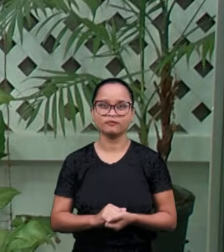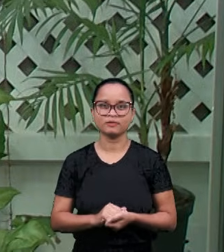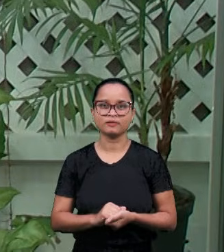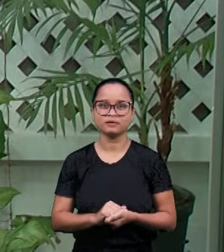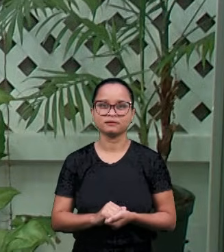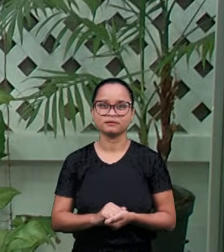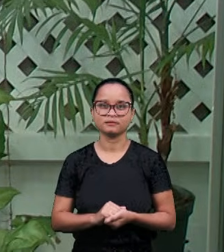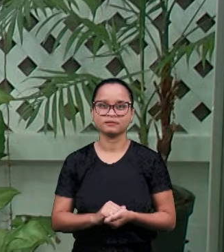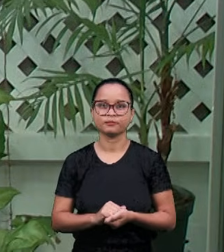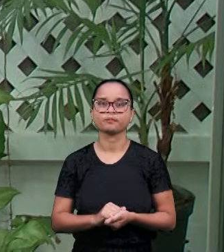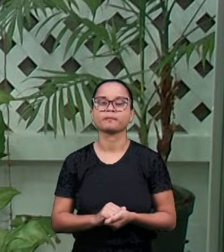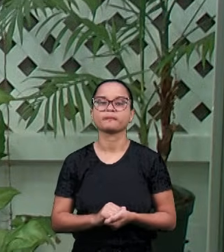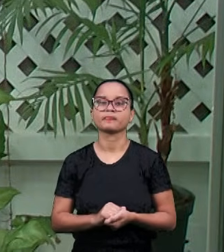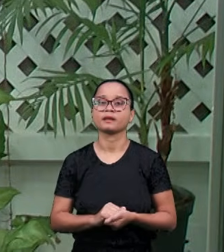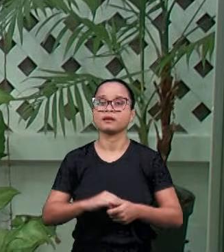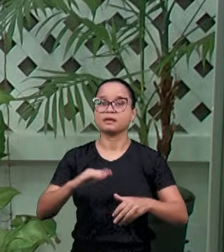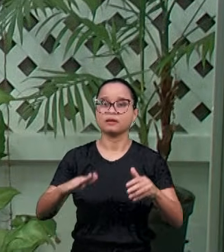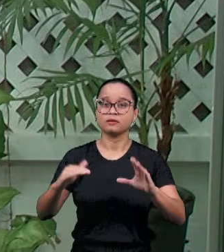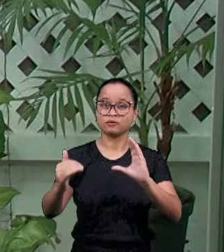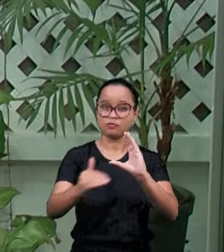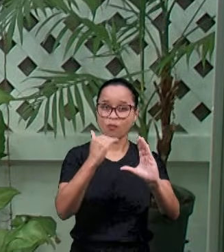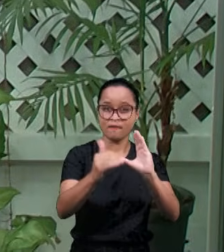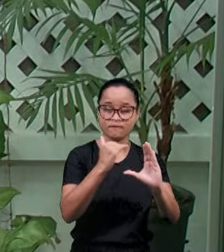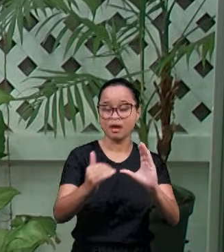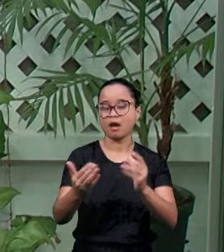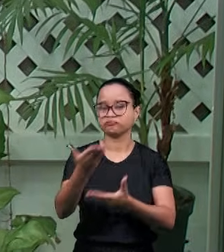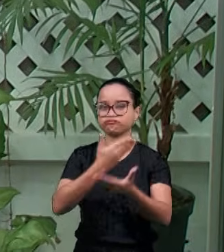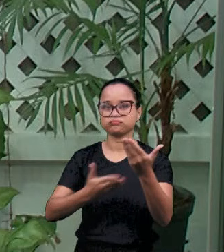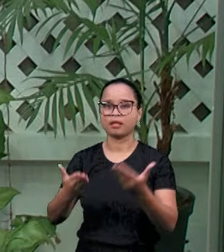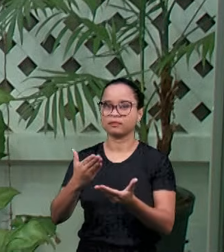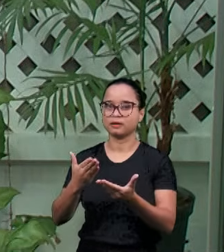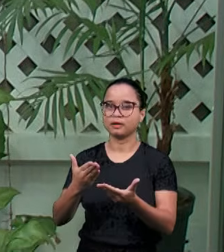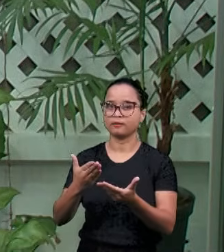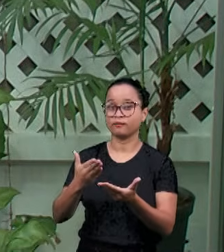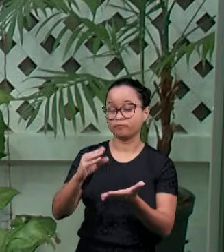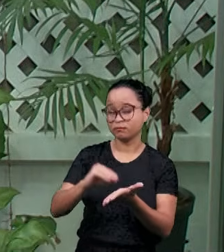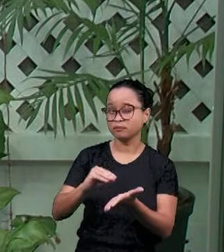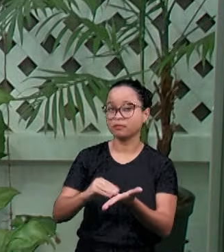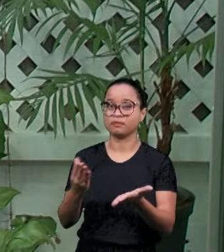peut-être pour une raison quelconque, n'ont pas envoyé leur contribution. Mais